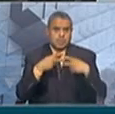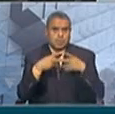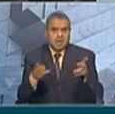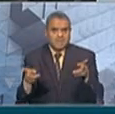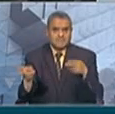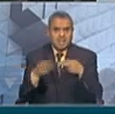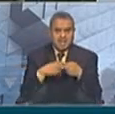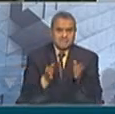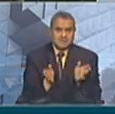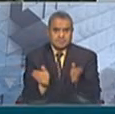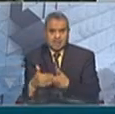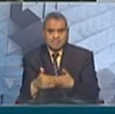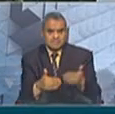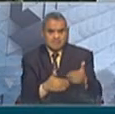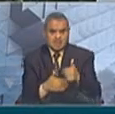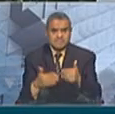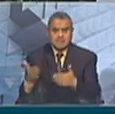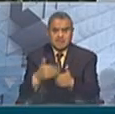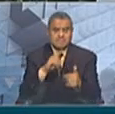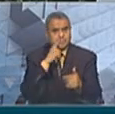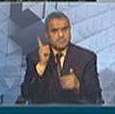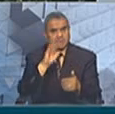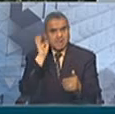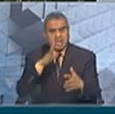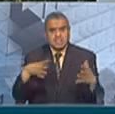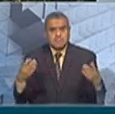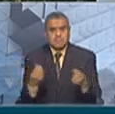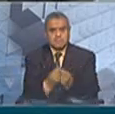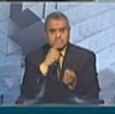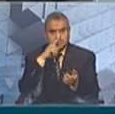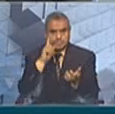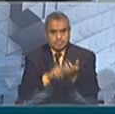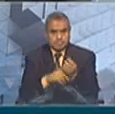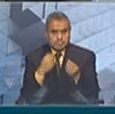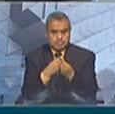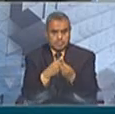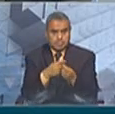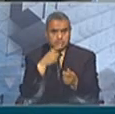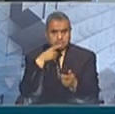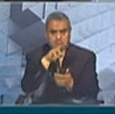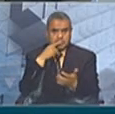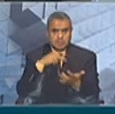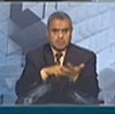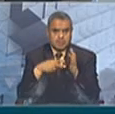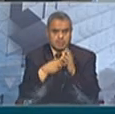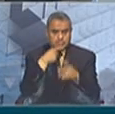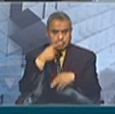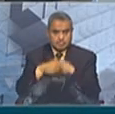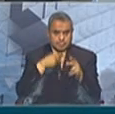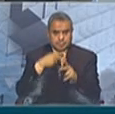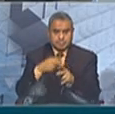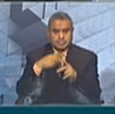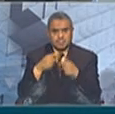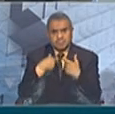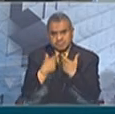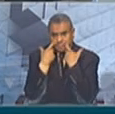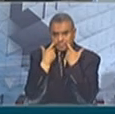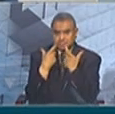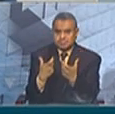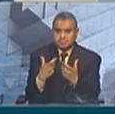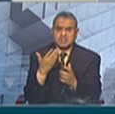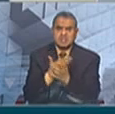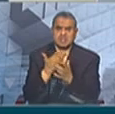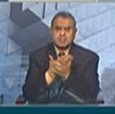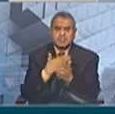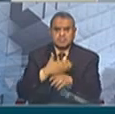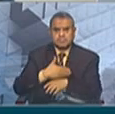الأخرى. يعني أنا أعتقد أننا ربما سندخل في مرحلة من المراوحة والانتظار. بالنسبة